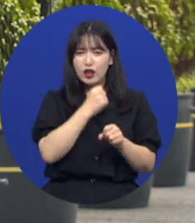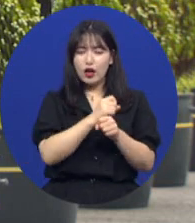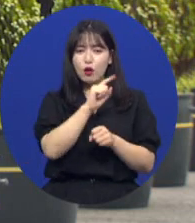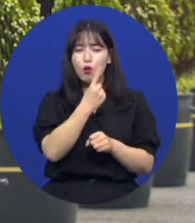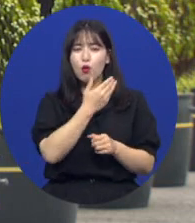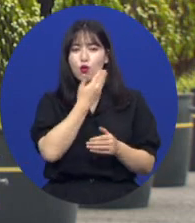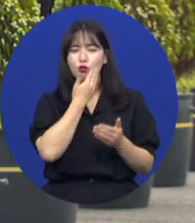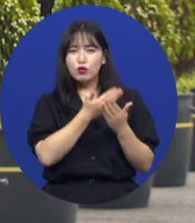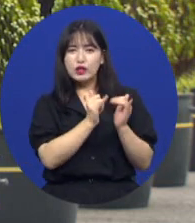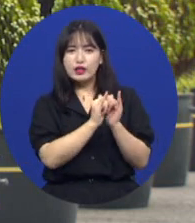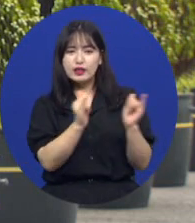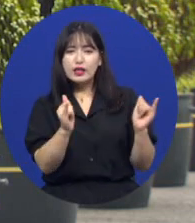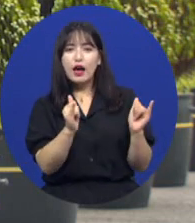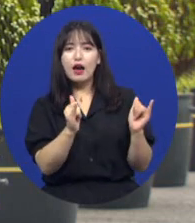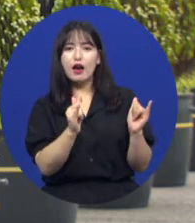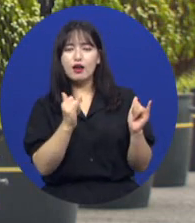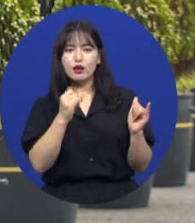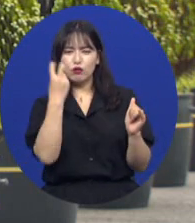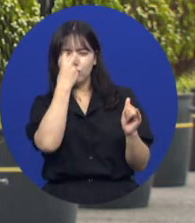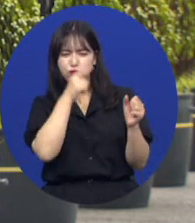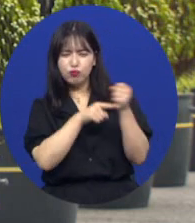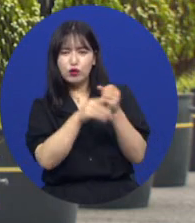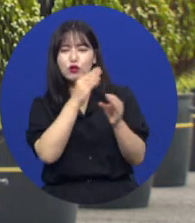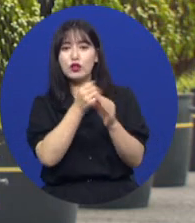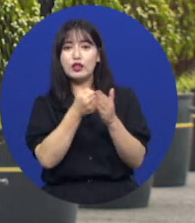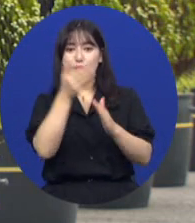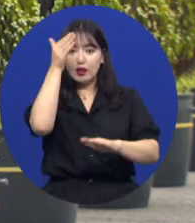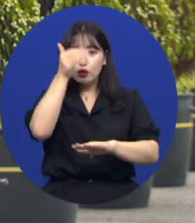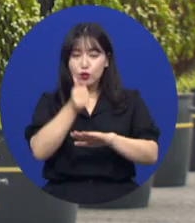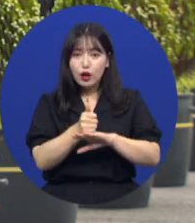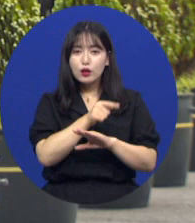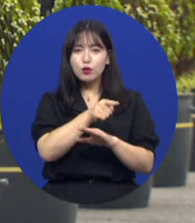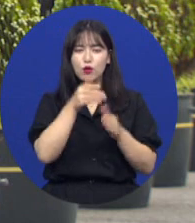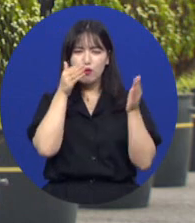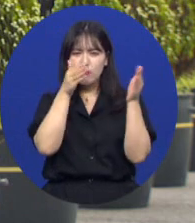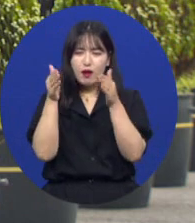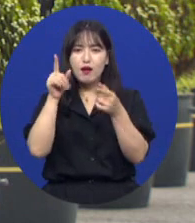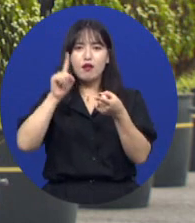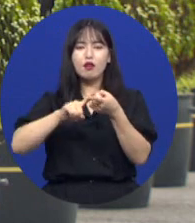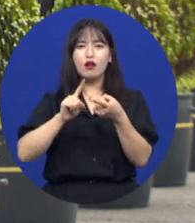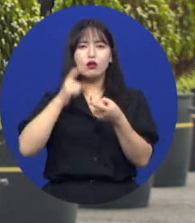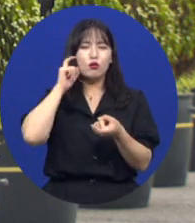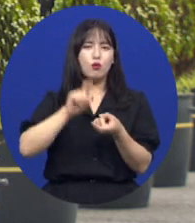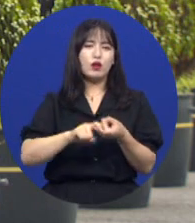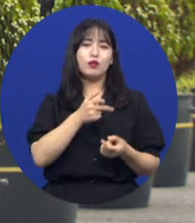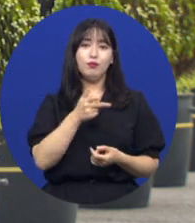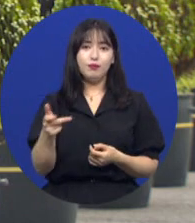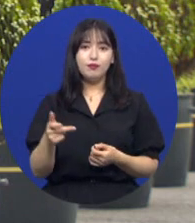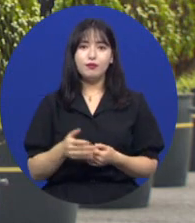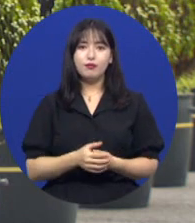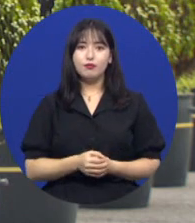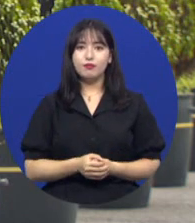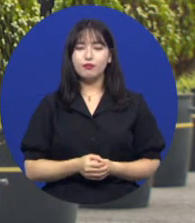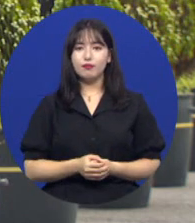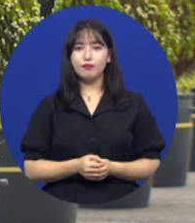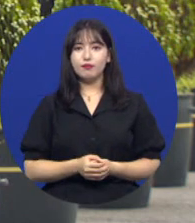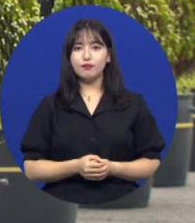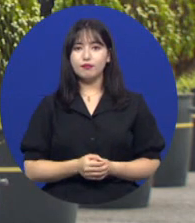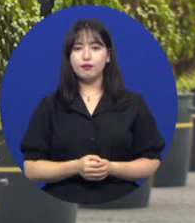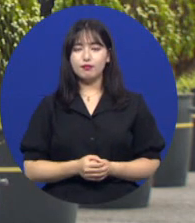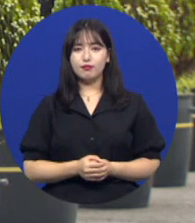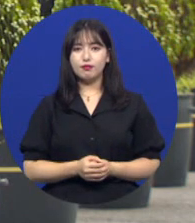핵심 측근들 로까지 이어지면서 최종 수사 방향에 대해서도 관심이 쏠리고 있습니다 mbc